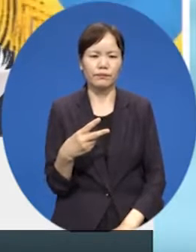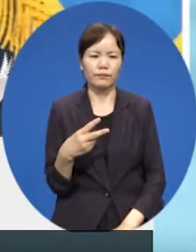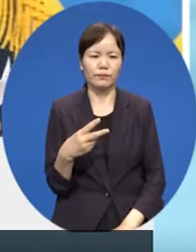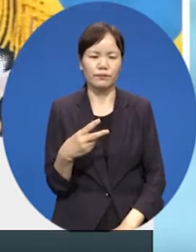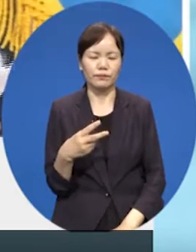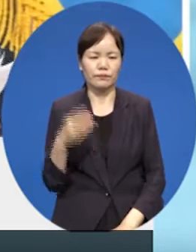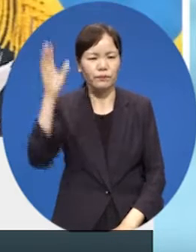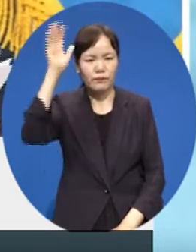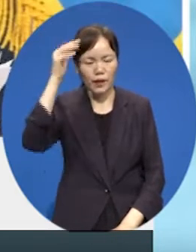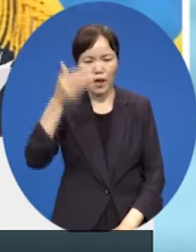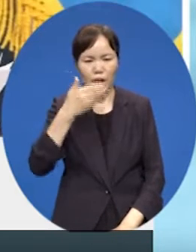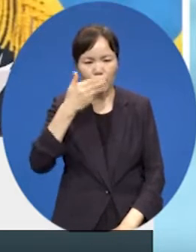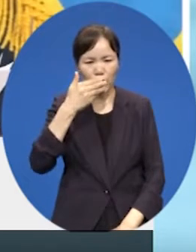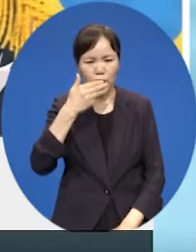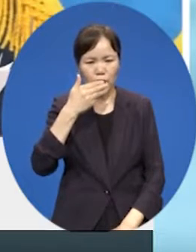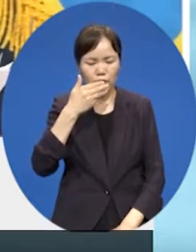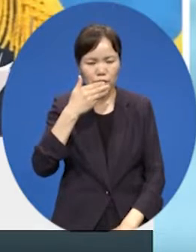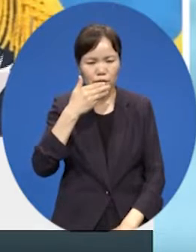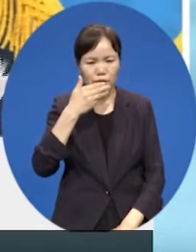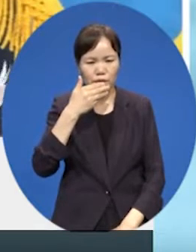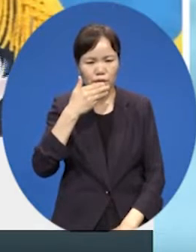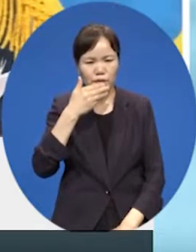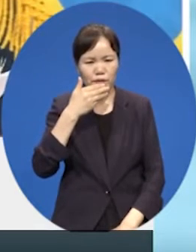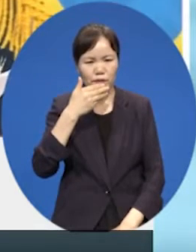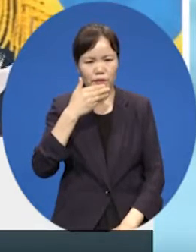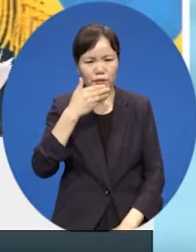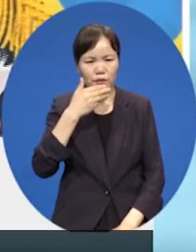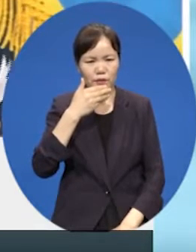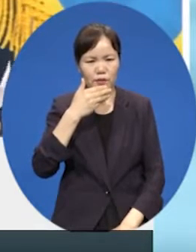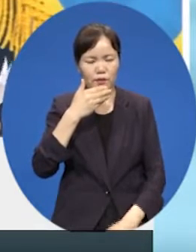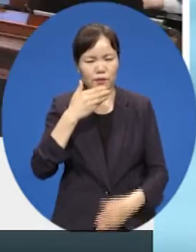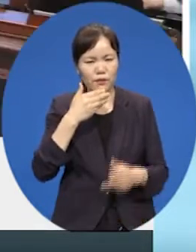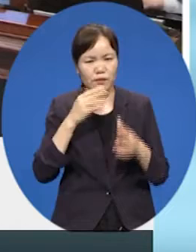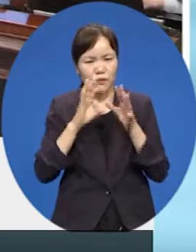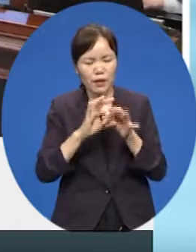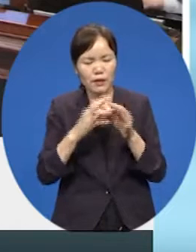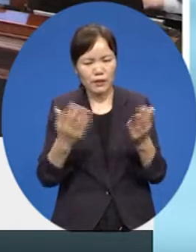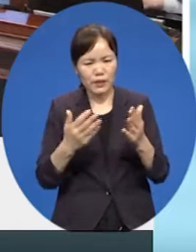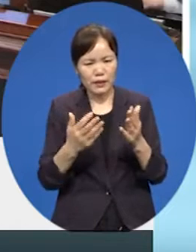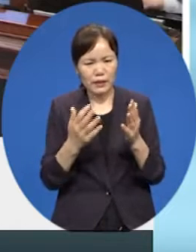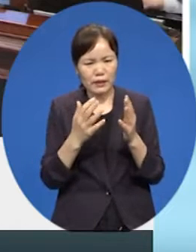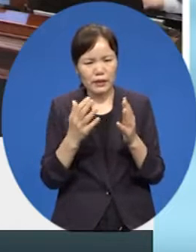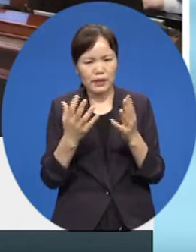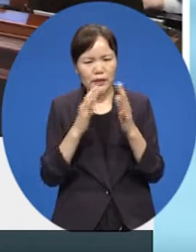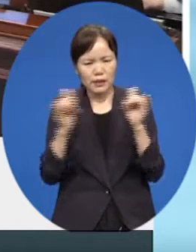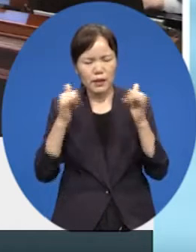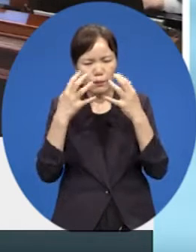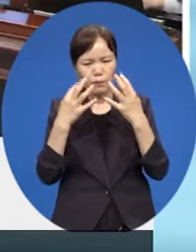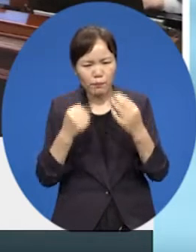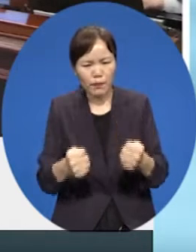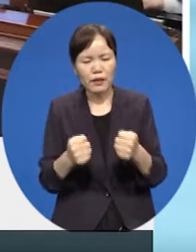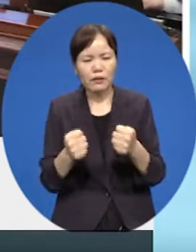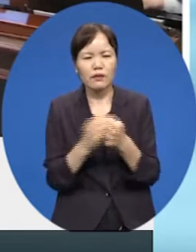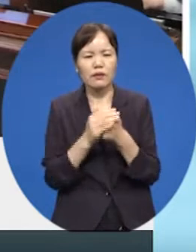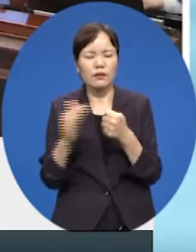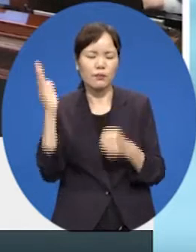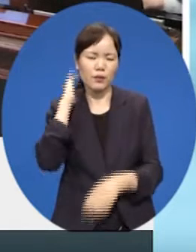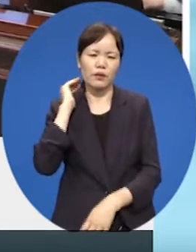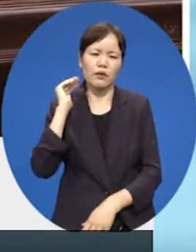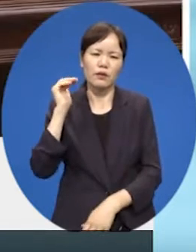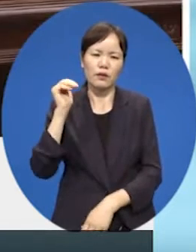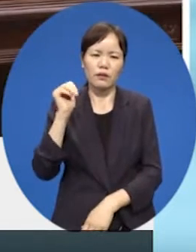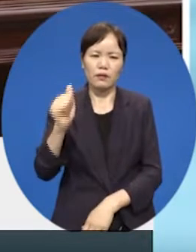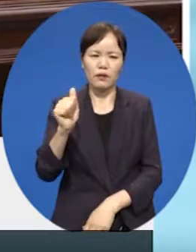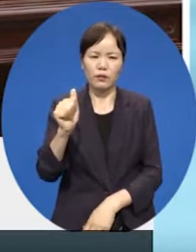개 식용 산업에 종사하는 국민들도 굉장히 많고 그러한 현실적인 문제가 있기 때문에 이거를 대통령이 아직